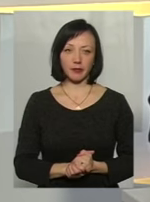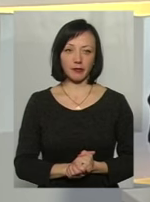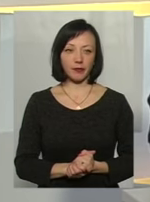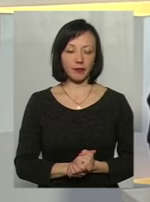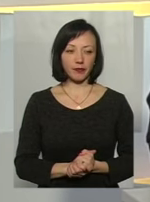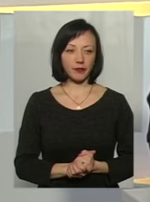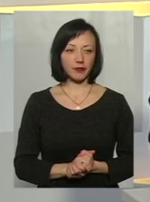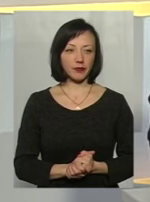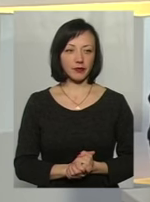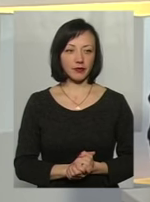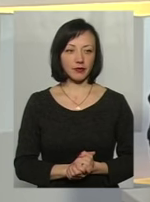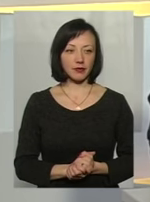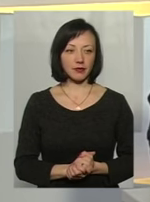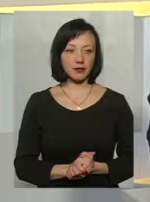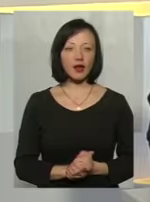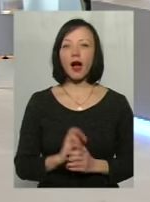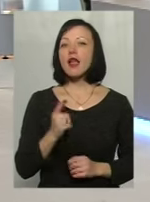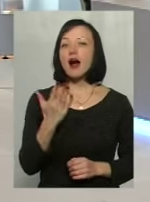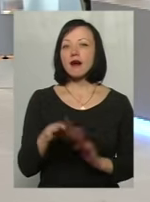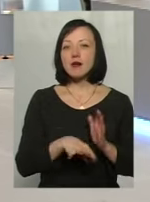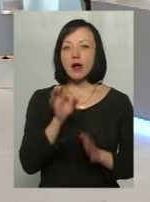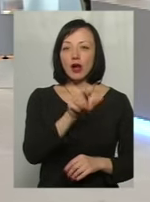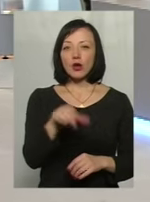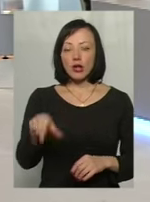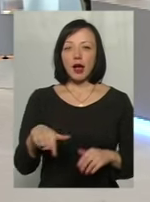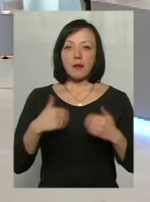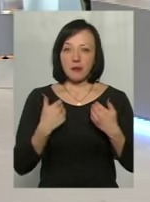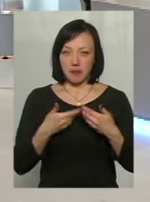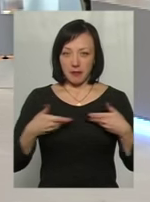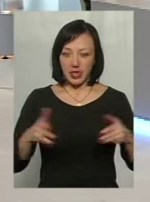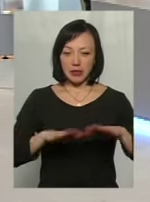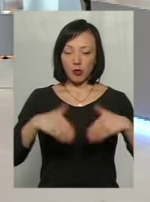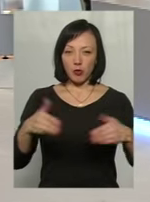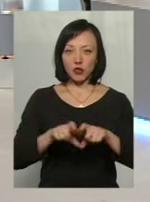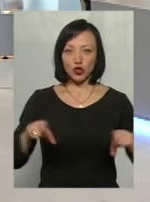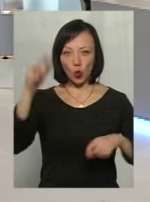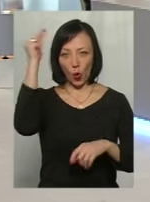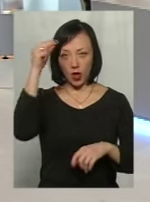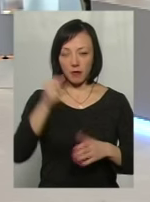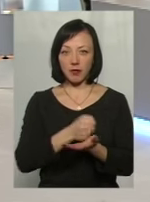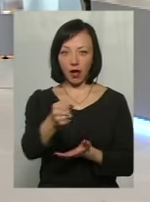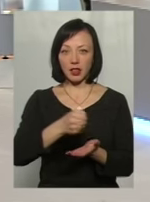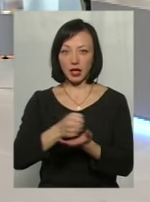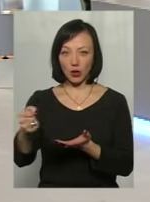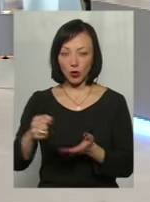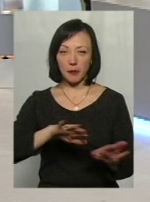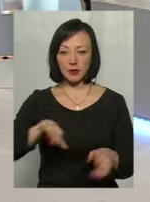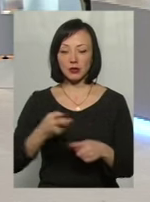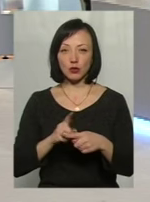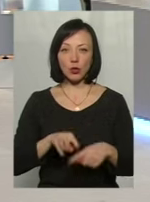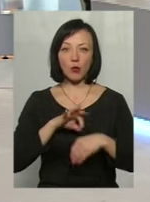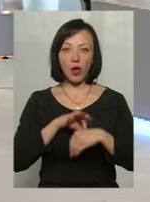як вибирались ті люди, які поїдуть за цим досвідом? Ми запропонували школам дати кандидатури, після того